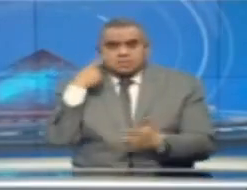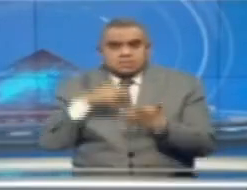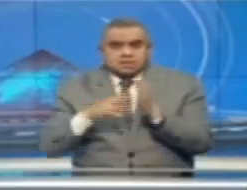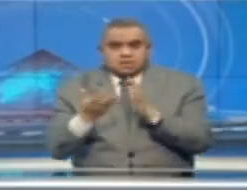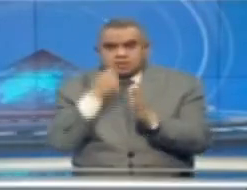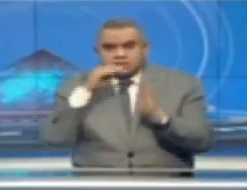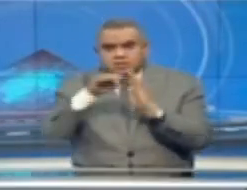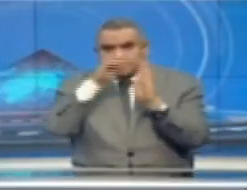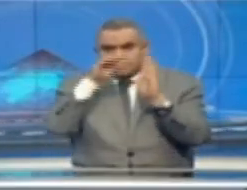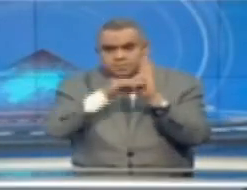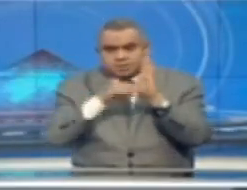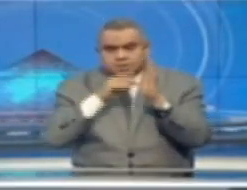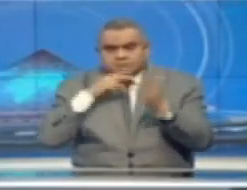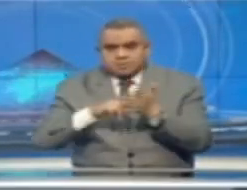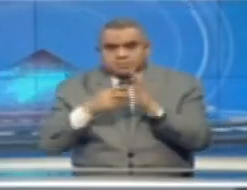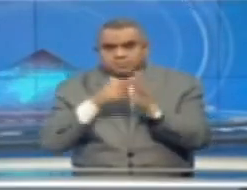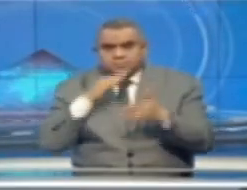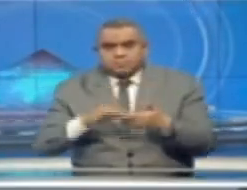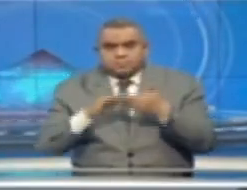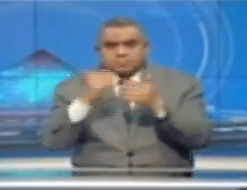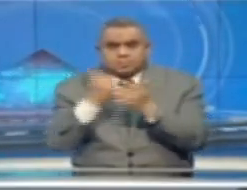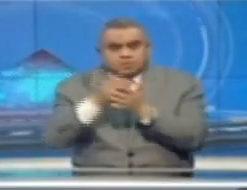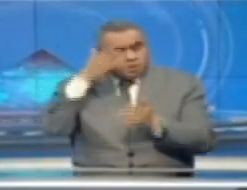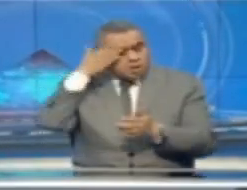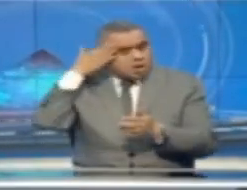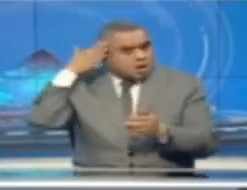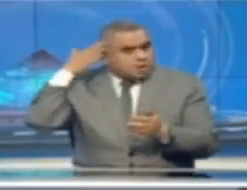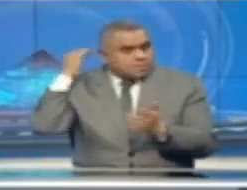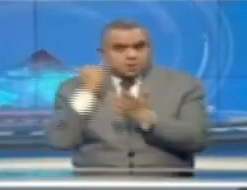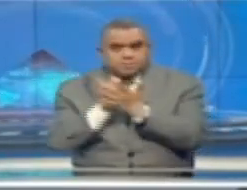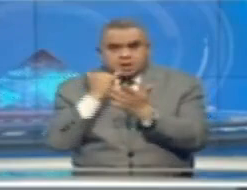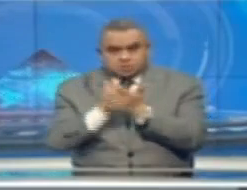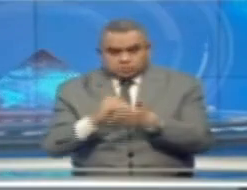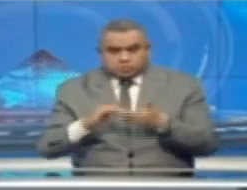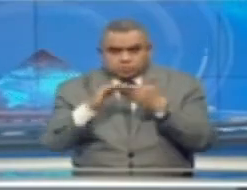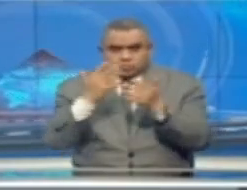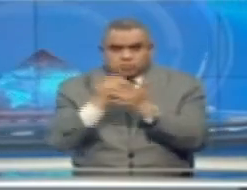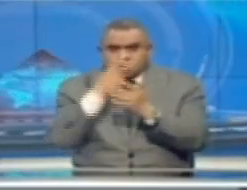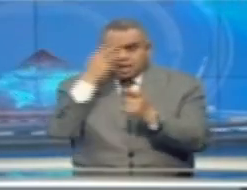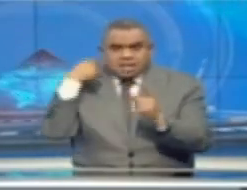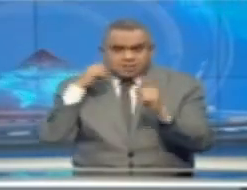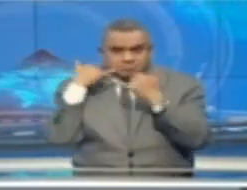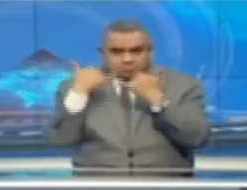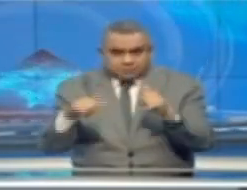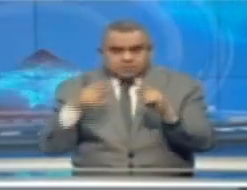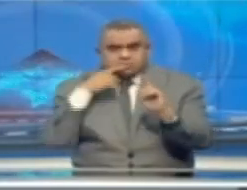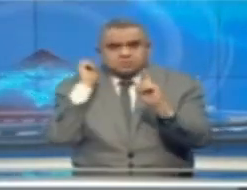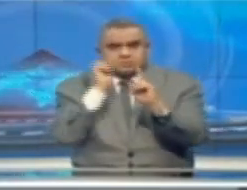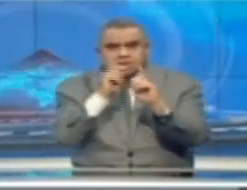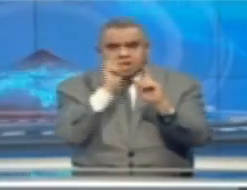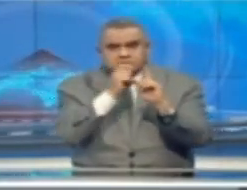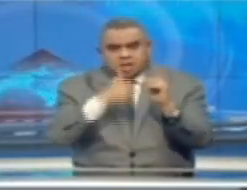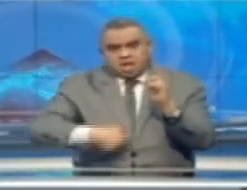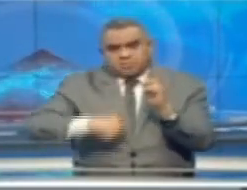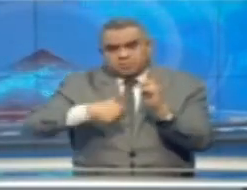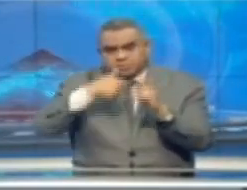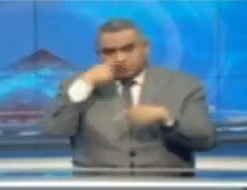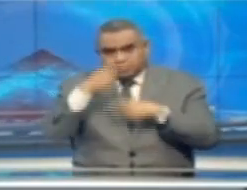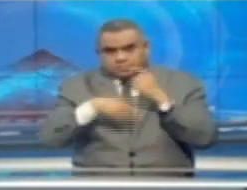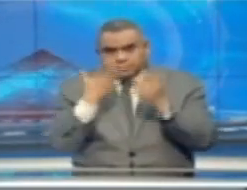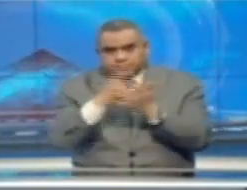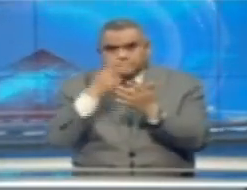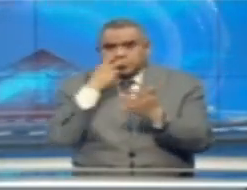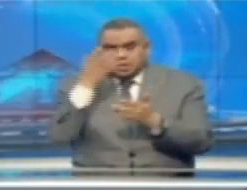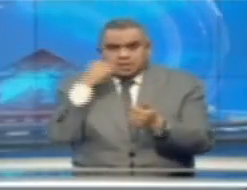برامج إصلاحية متطورة أعدها خبراء ومختصون لإعداد وتأهيل النزلاء للانخراط في المجتمع. كذا تمتد الرعاية إلى المفرج